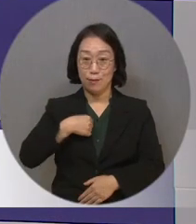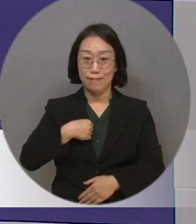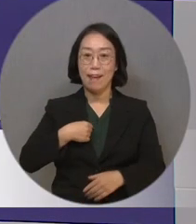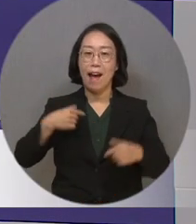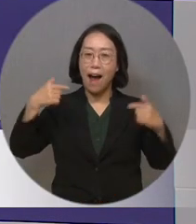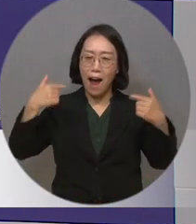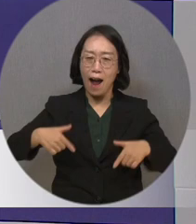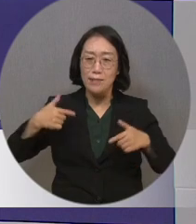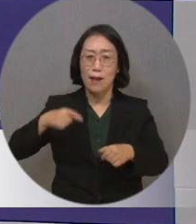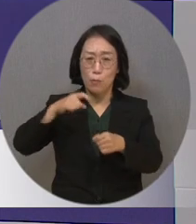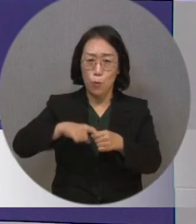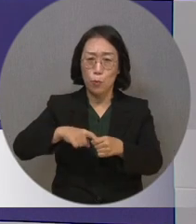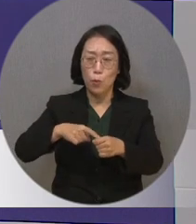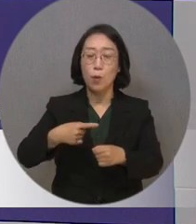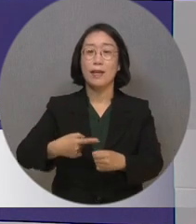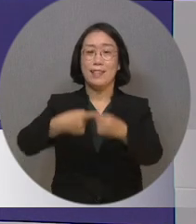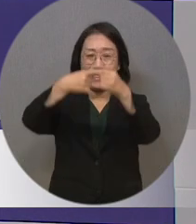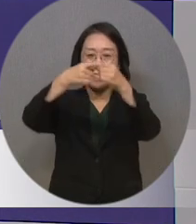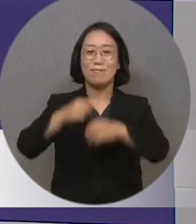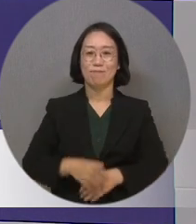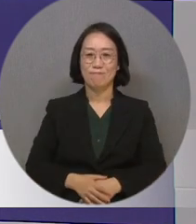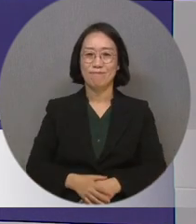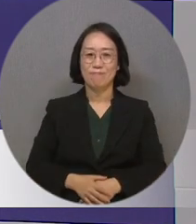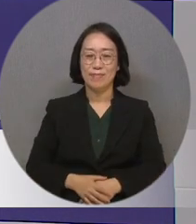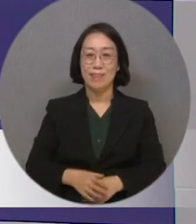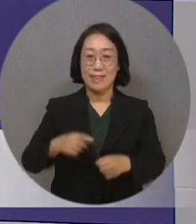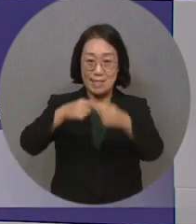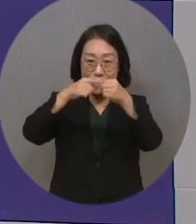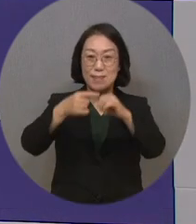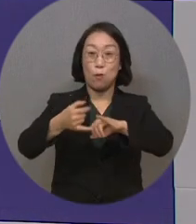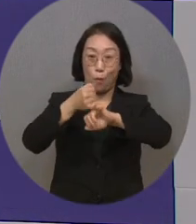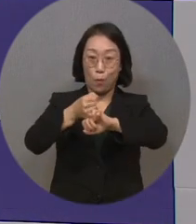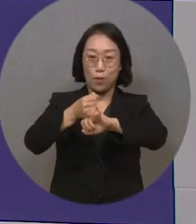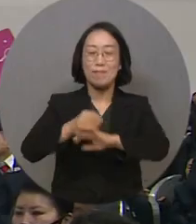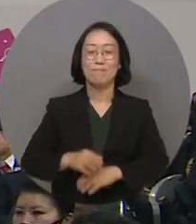항상 1등 아니면 목표를 잡고 있지 않습니다. 그래서 꼭 1등 하겠습니다.